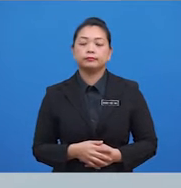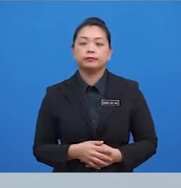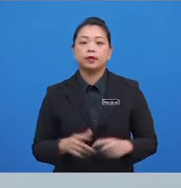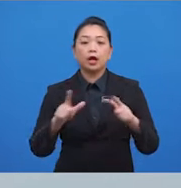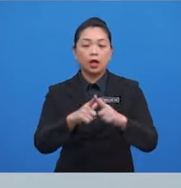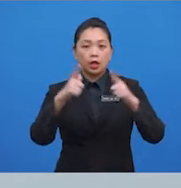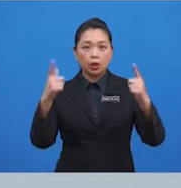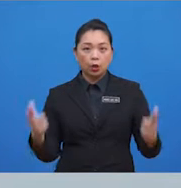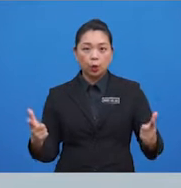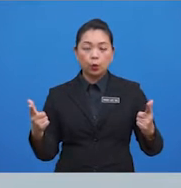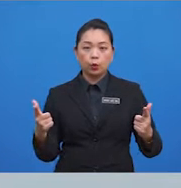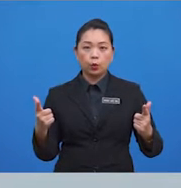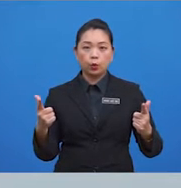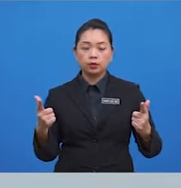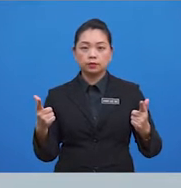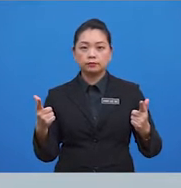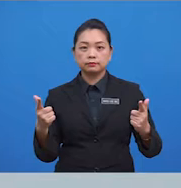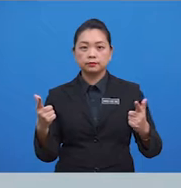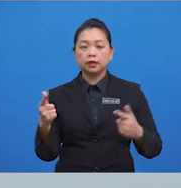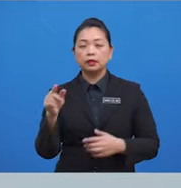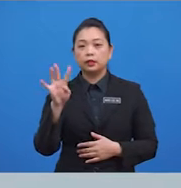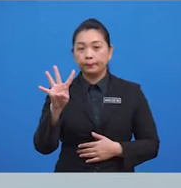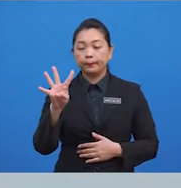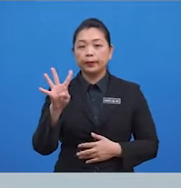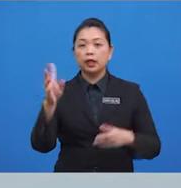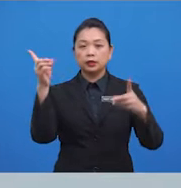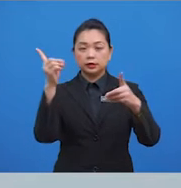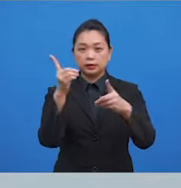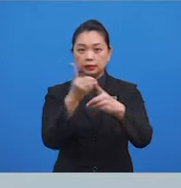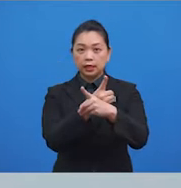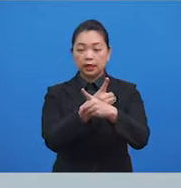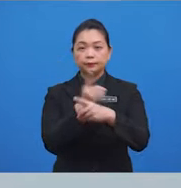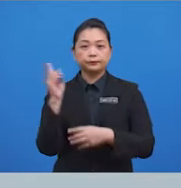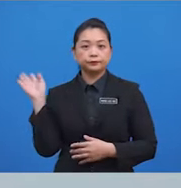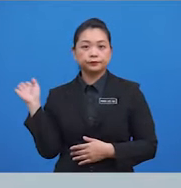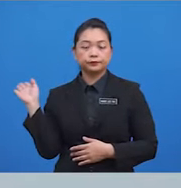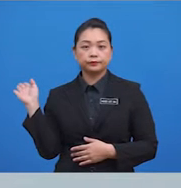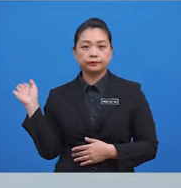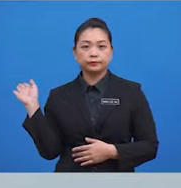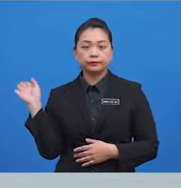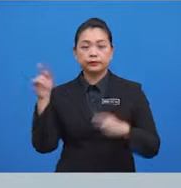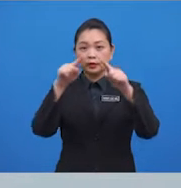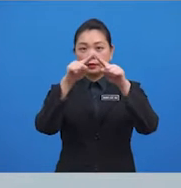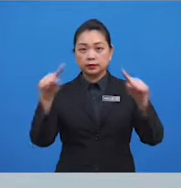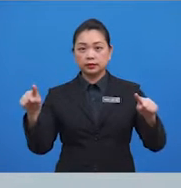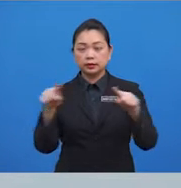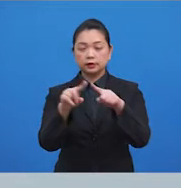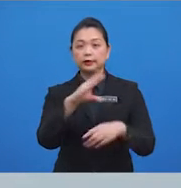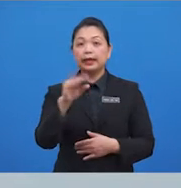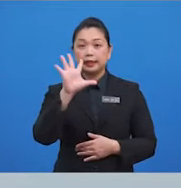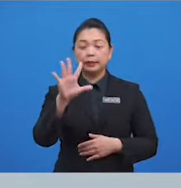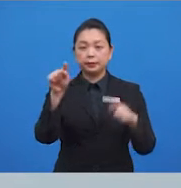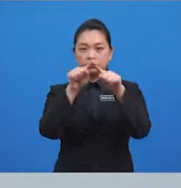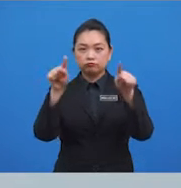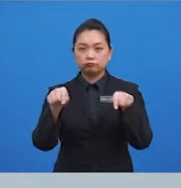Luas permukaan gabungan ialah 4 darab luas segi 3 tambah 5 darab luas segi